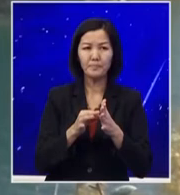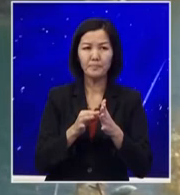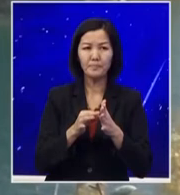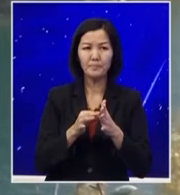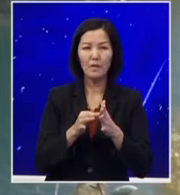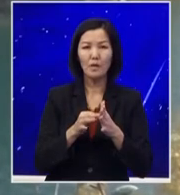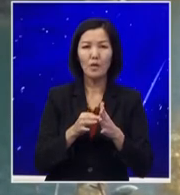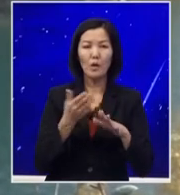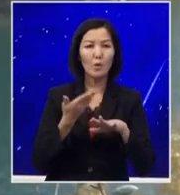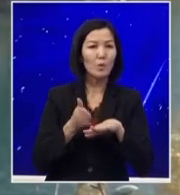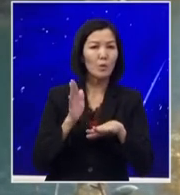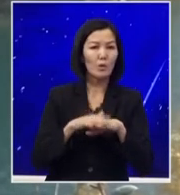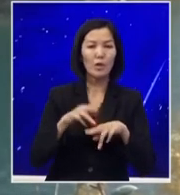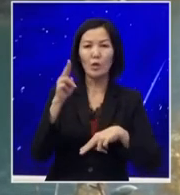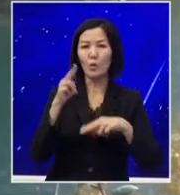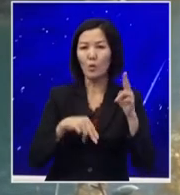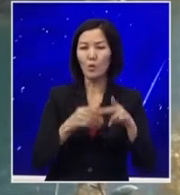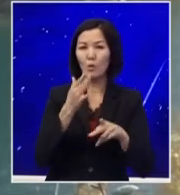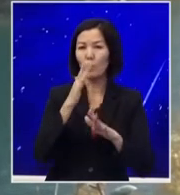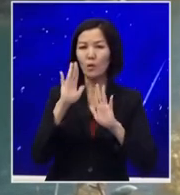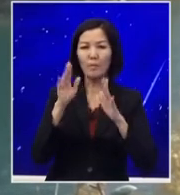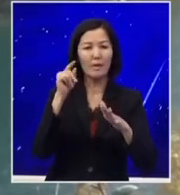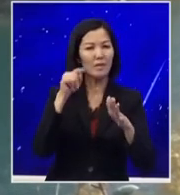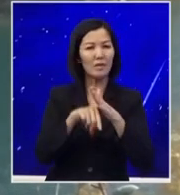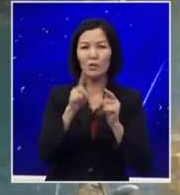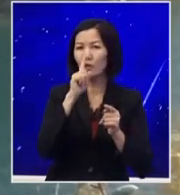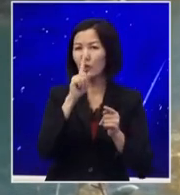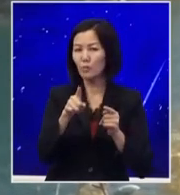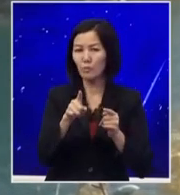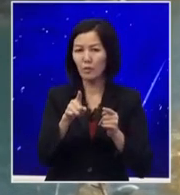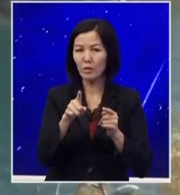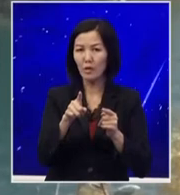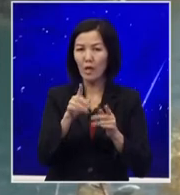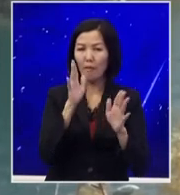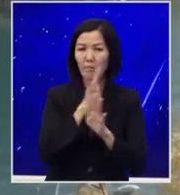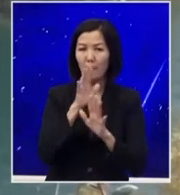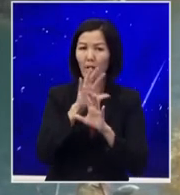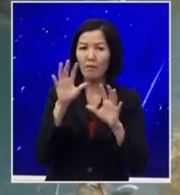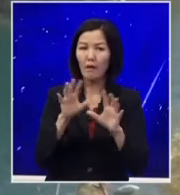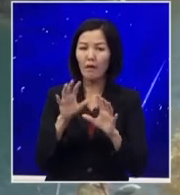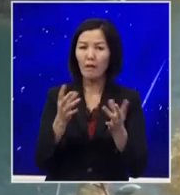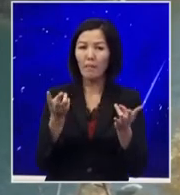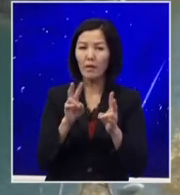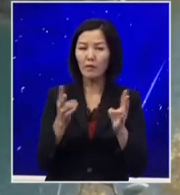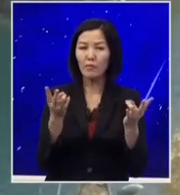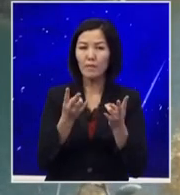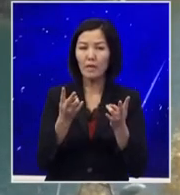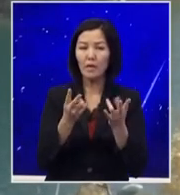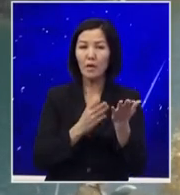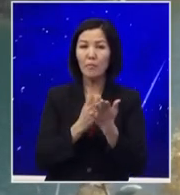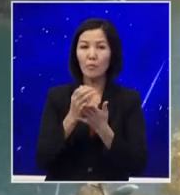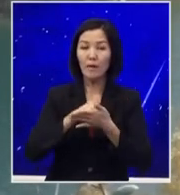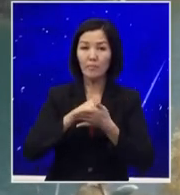мұндай күрделі құрылыстарды осы ұлттық паркта салмасақ деп. Сондықтан қоғамдық кеңеспен осы бағытты бекіткен